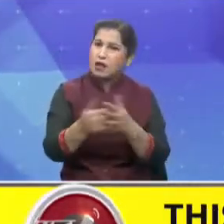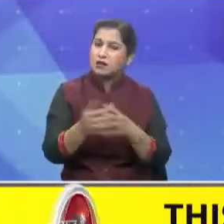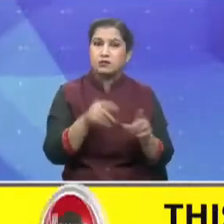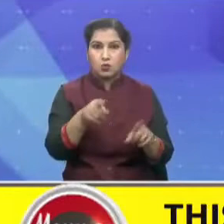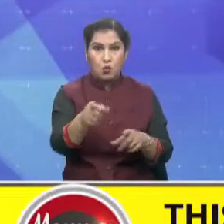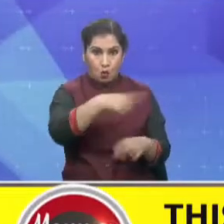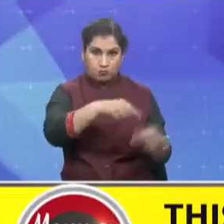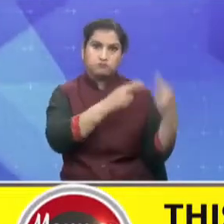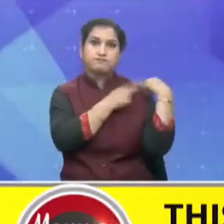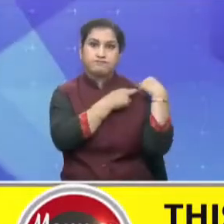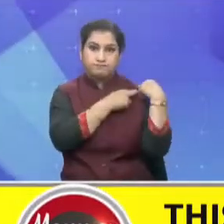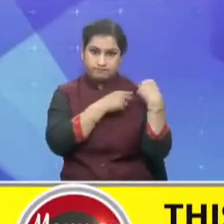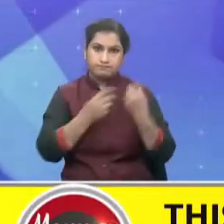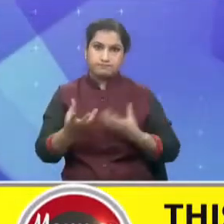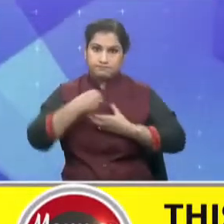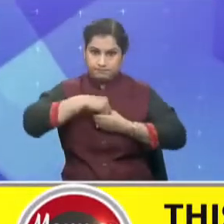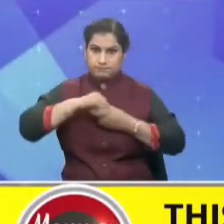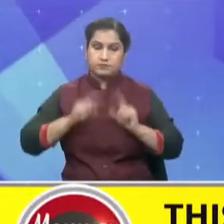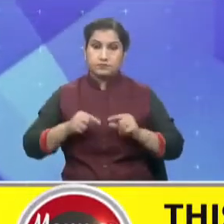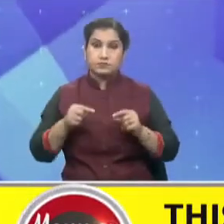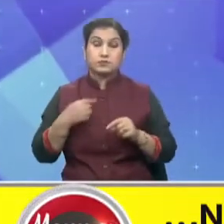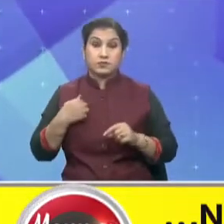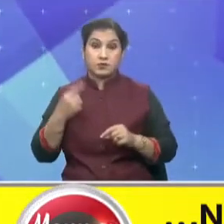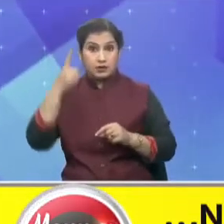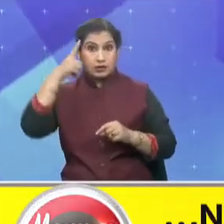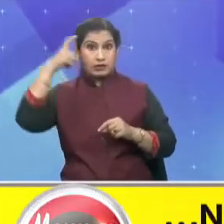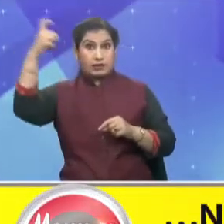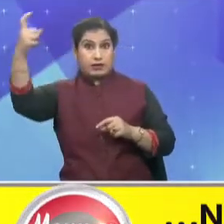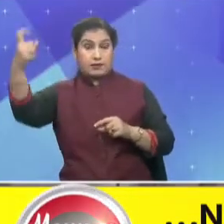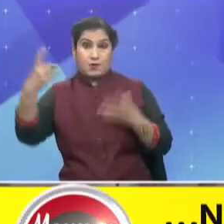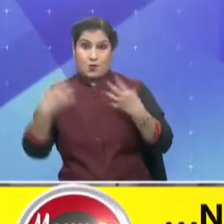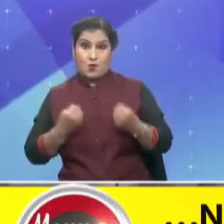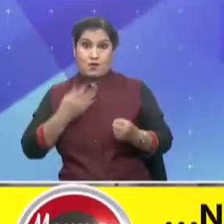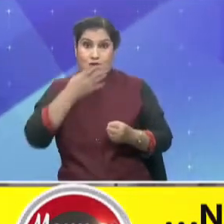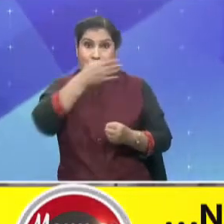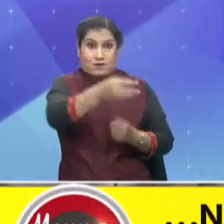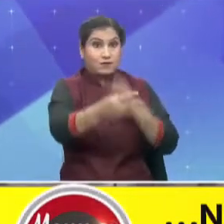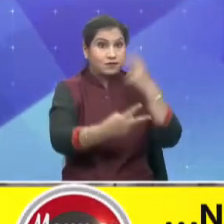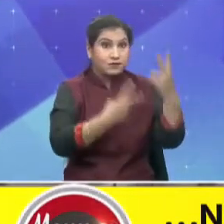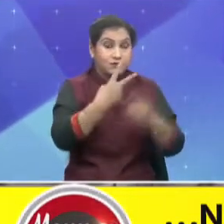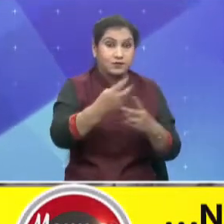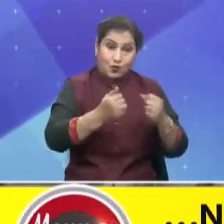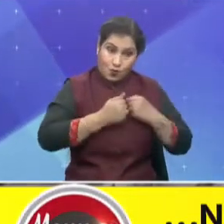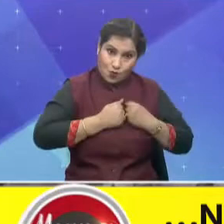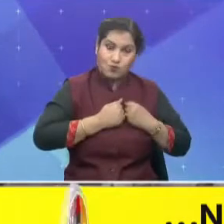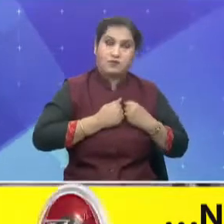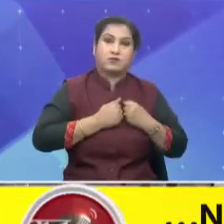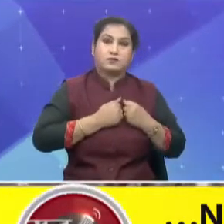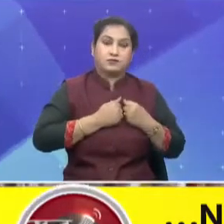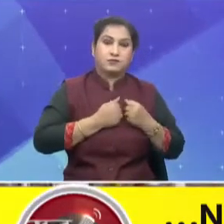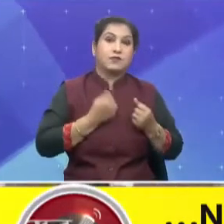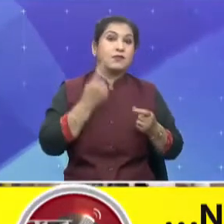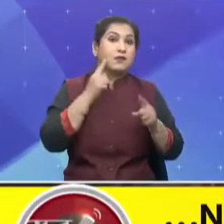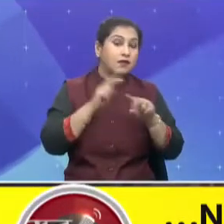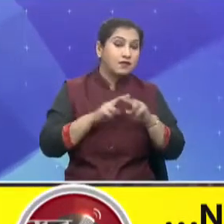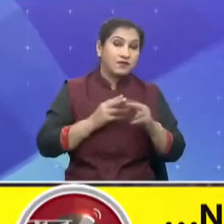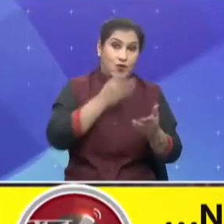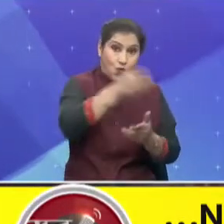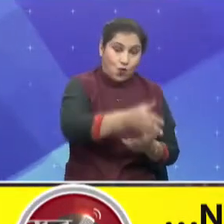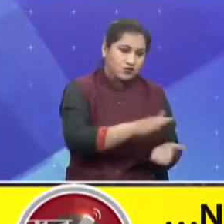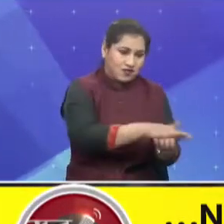की जिम्मेदारी है कि जो जगह हमें इतनी खुशी देती है, हम उन्हें अस्वच्छ न